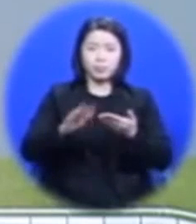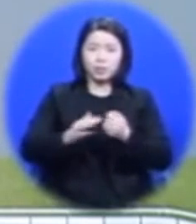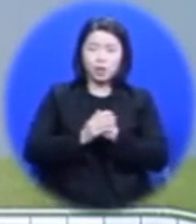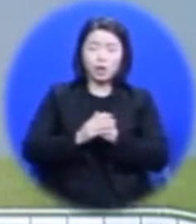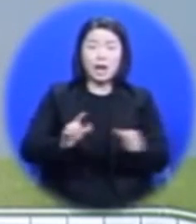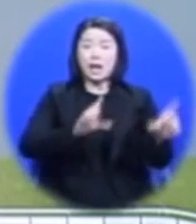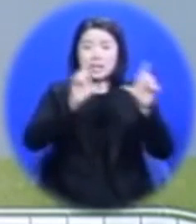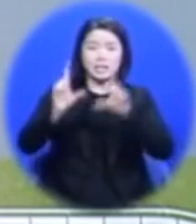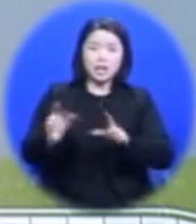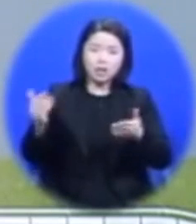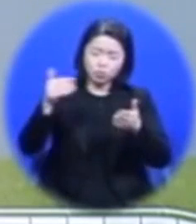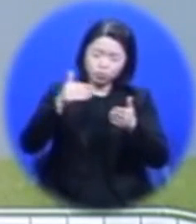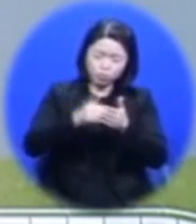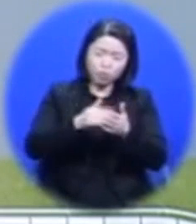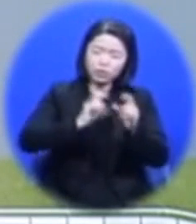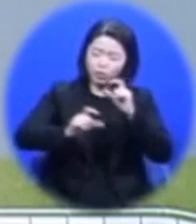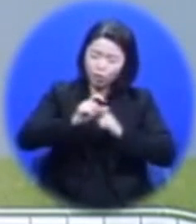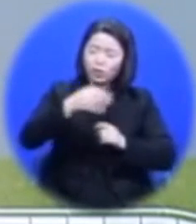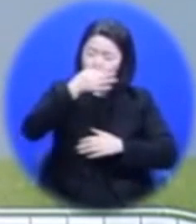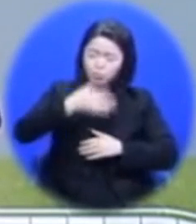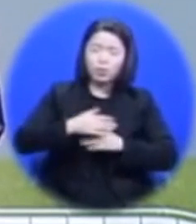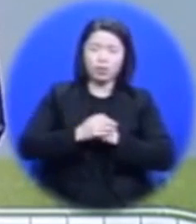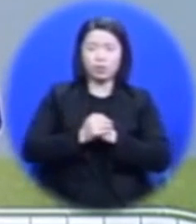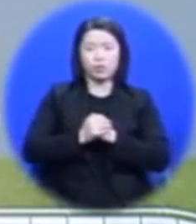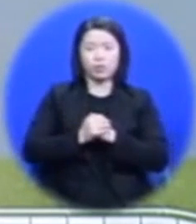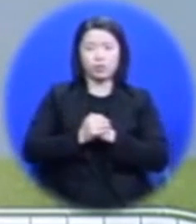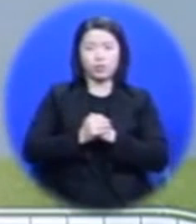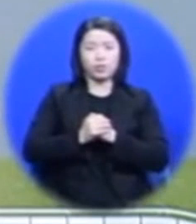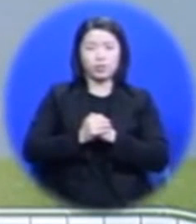살면 살수록 더 힘든 겁니다.